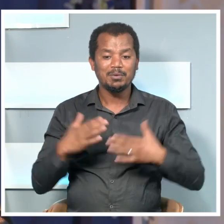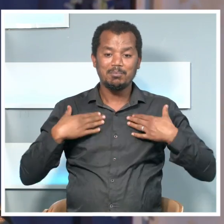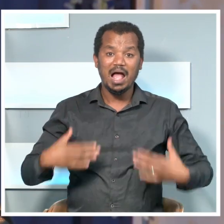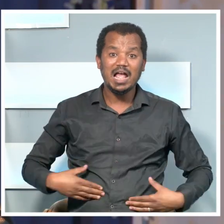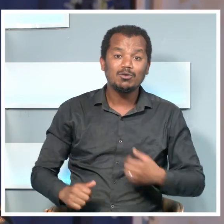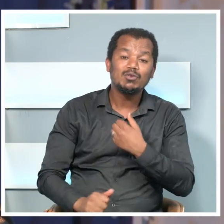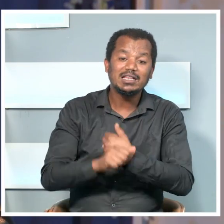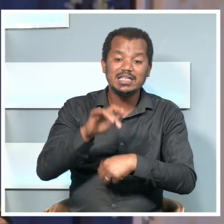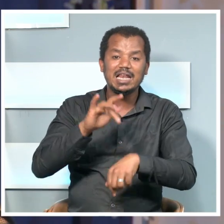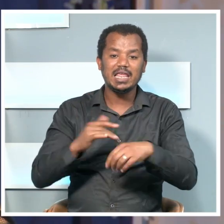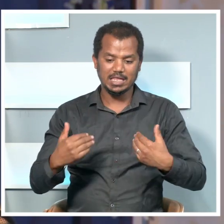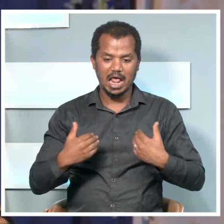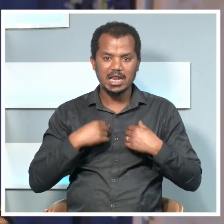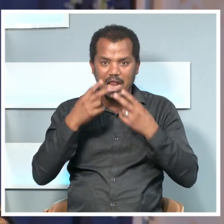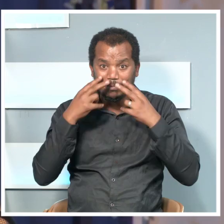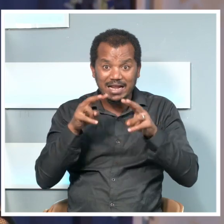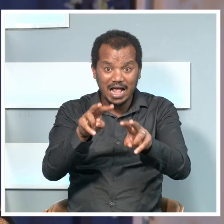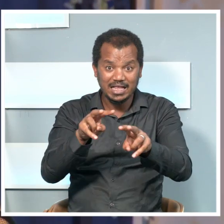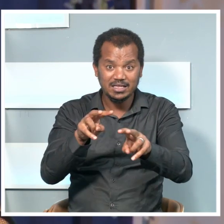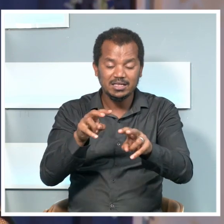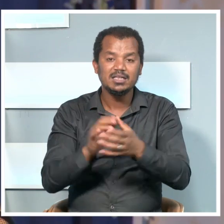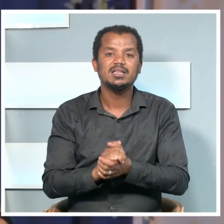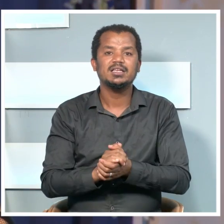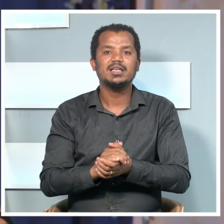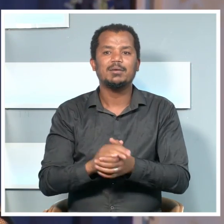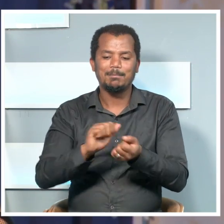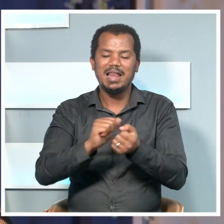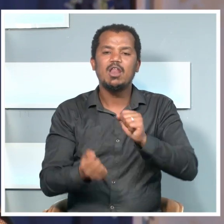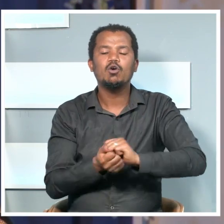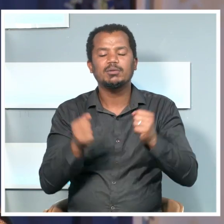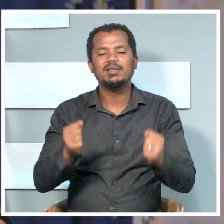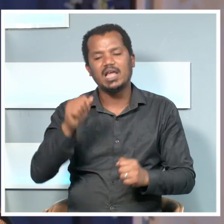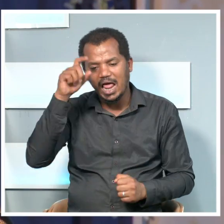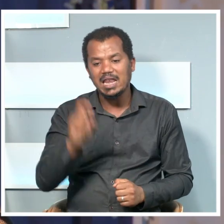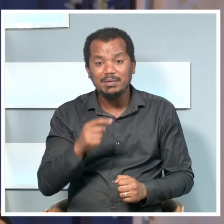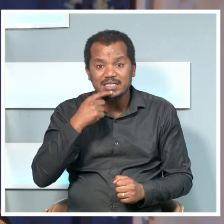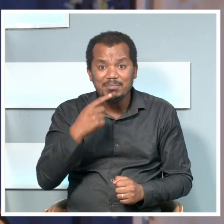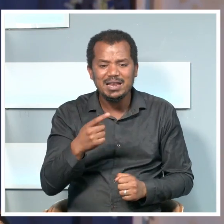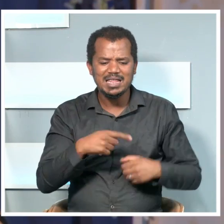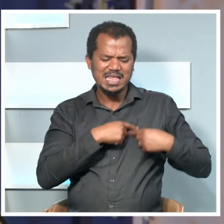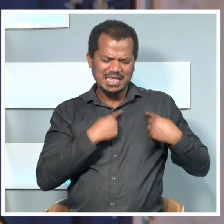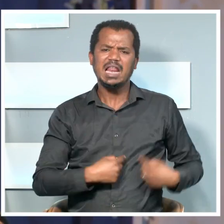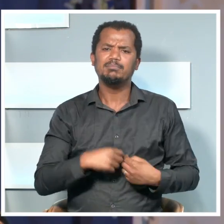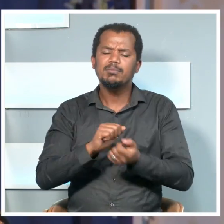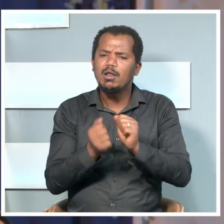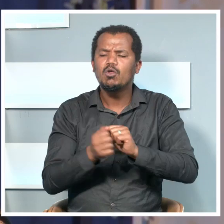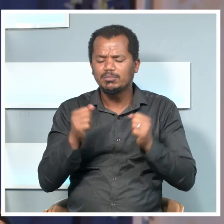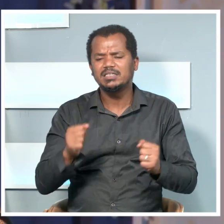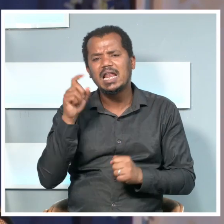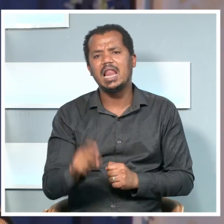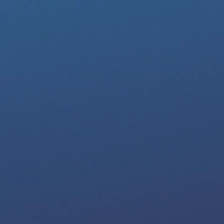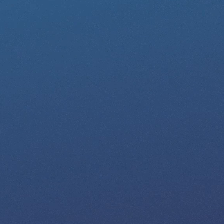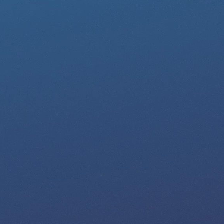በአካል ጉዳተኝነት ላይ ያለን አመለካከት መለወጥ መቻል አለበት ስንል ከልብ መለወጥ መቻል